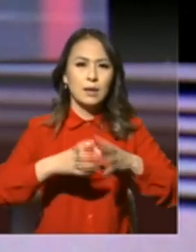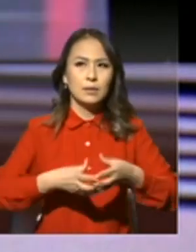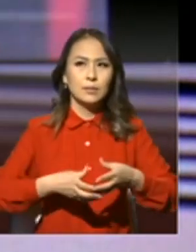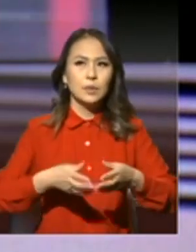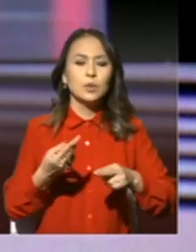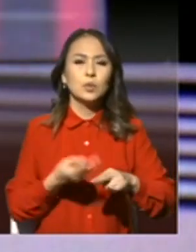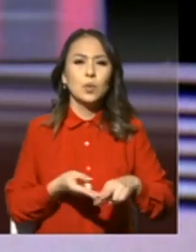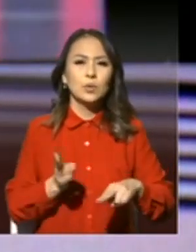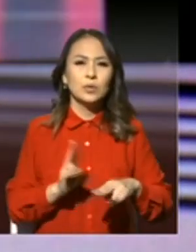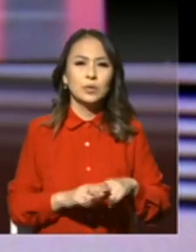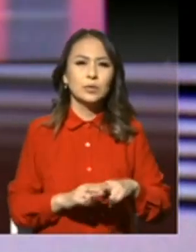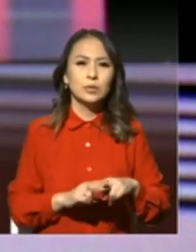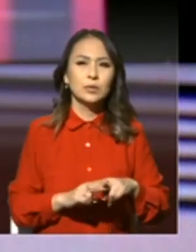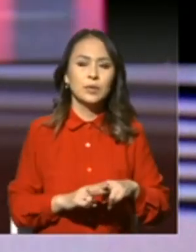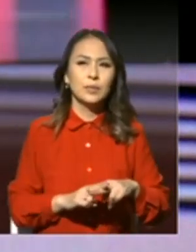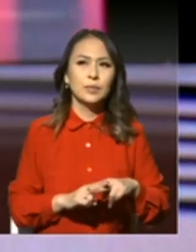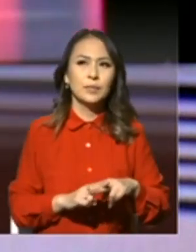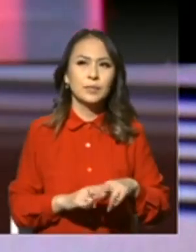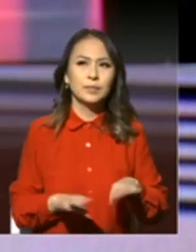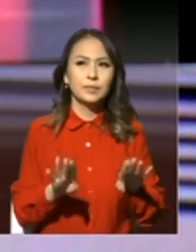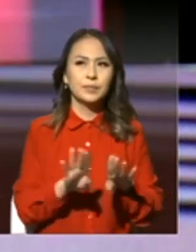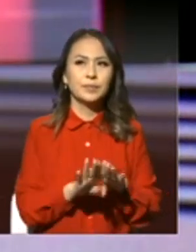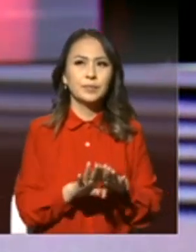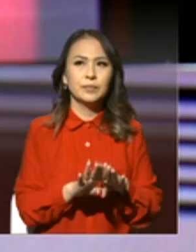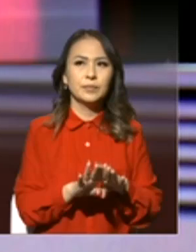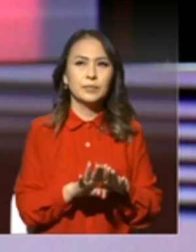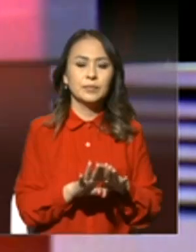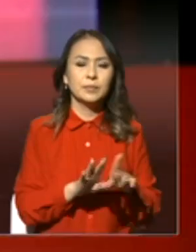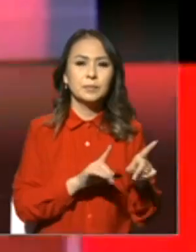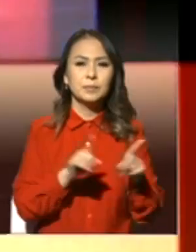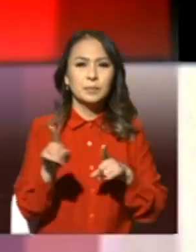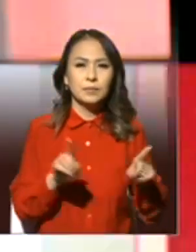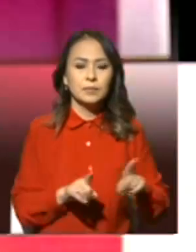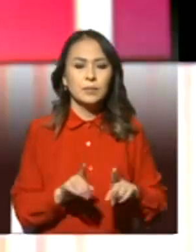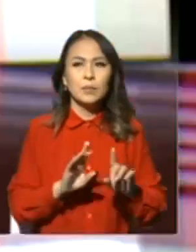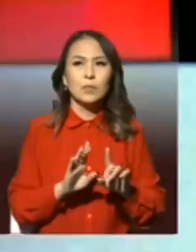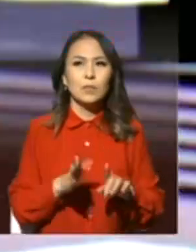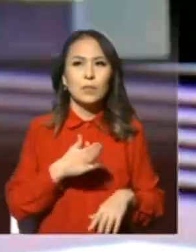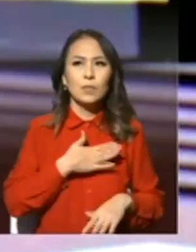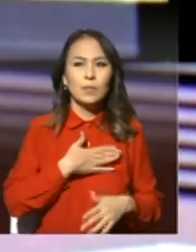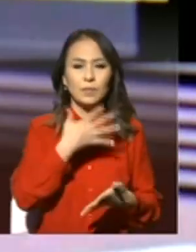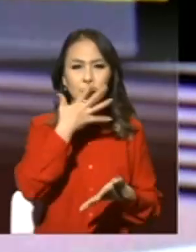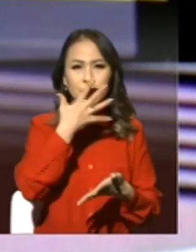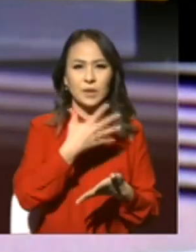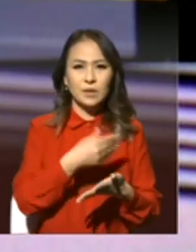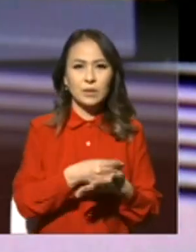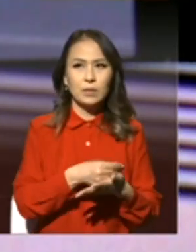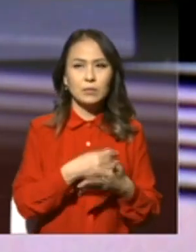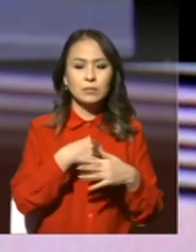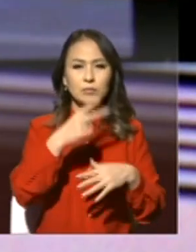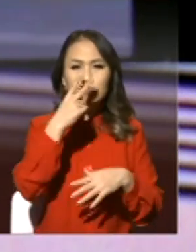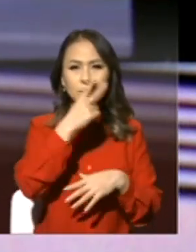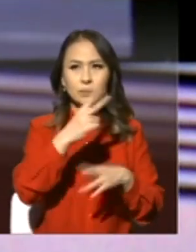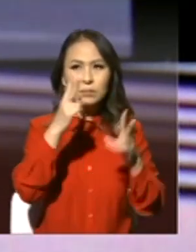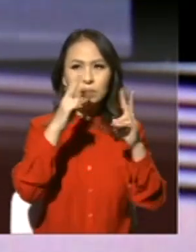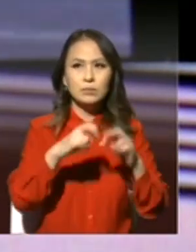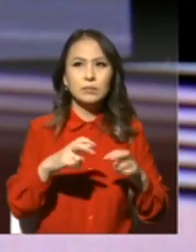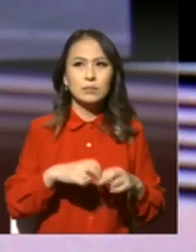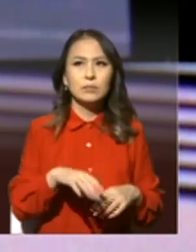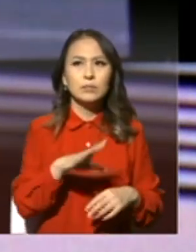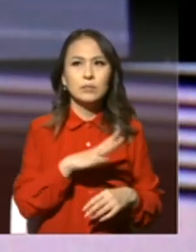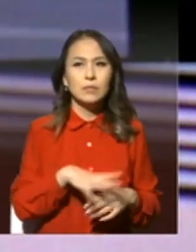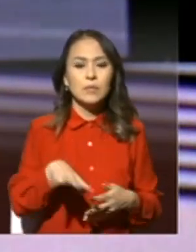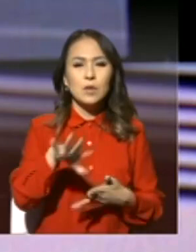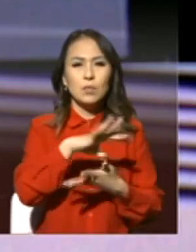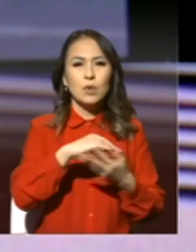сондықтан сіздерде бізде де өсіп отыр деп соған сілтейді. Бірақ та біз, мен өзім осыны зерттедім,